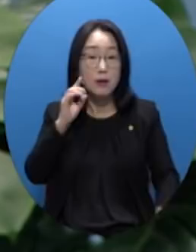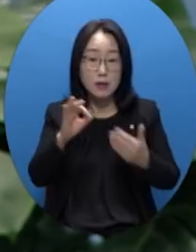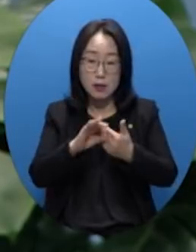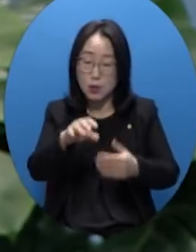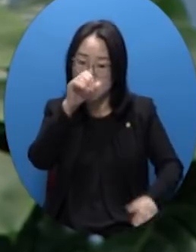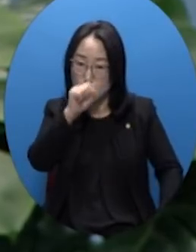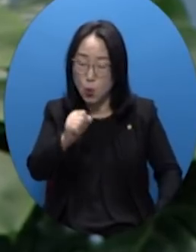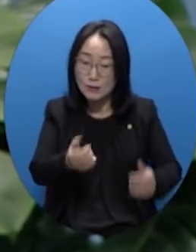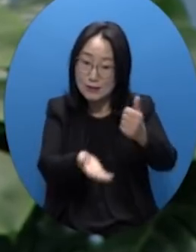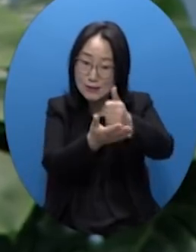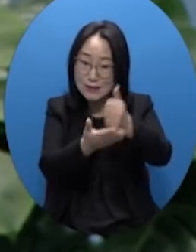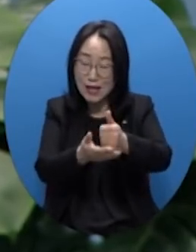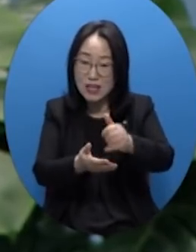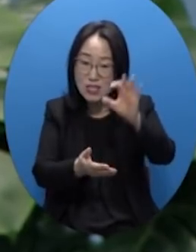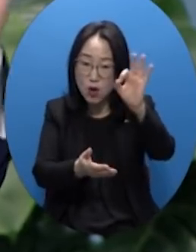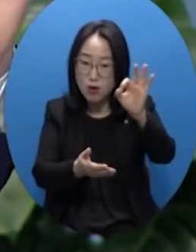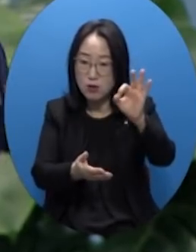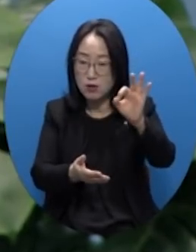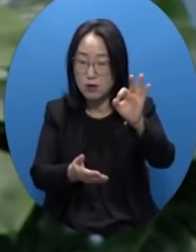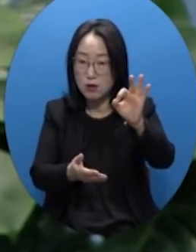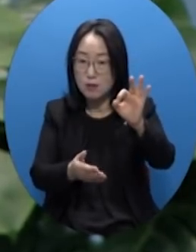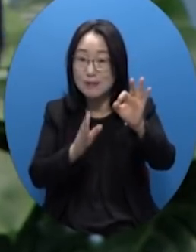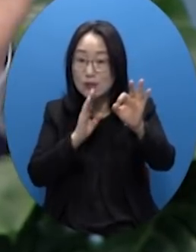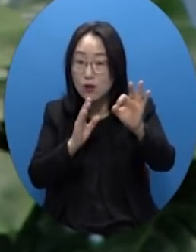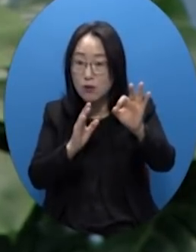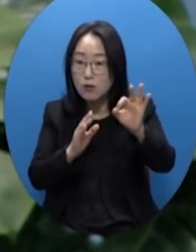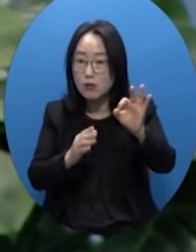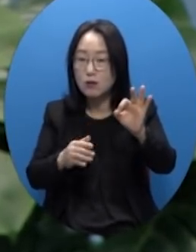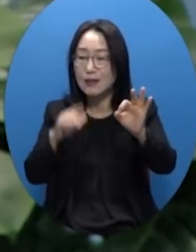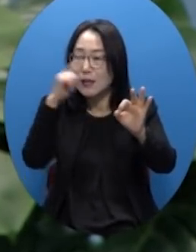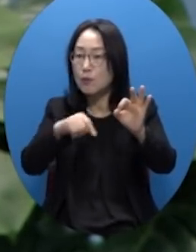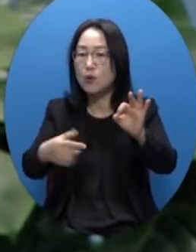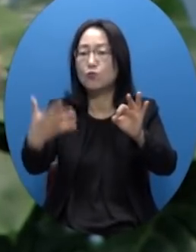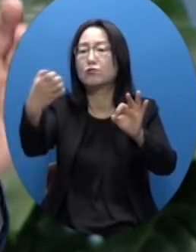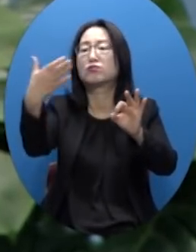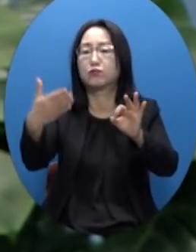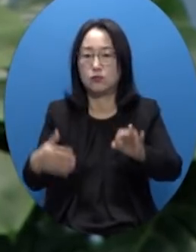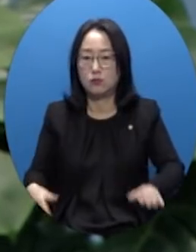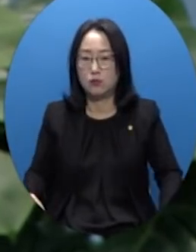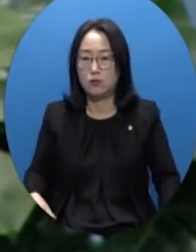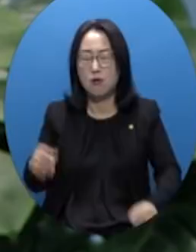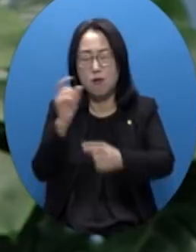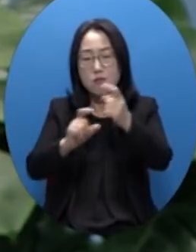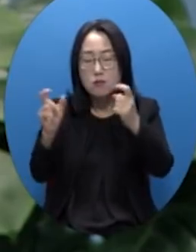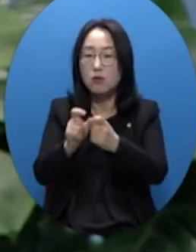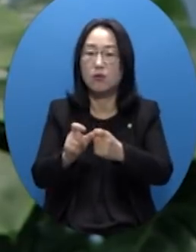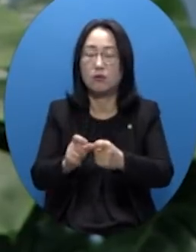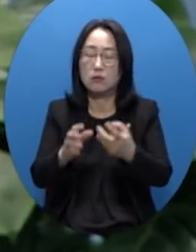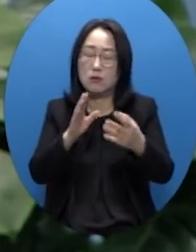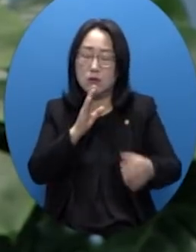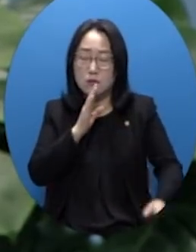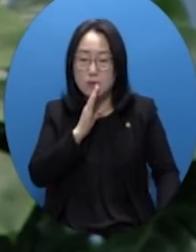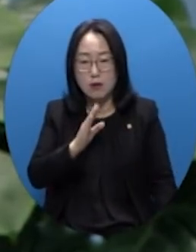찬거리 91 정도로 지금 온 치면 을 sns 를